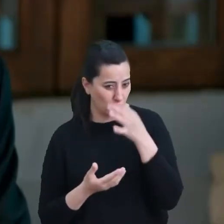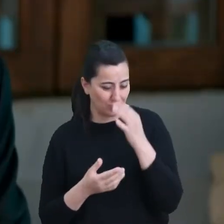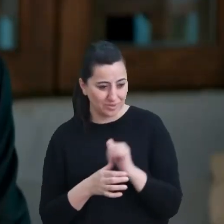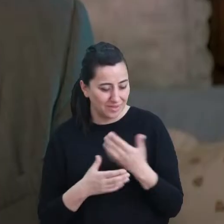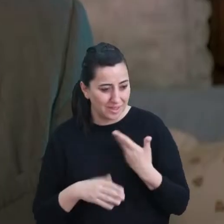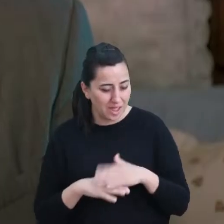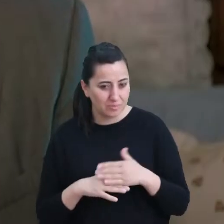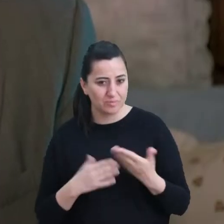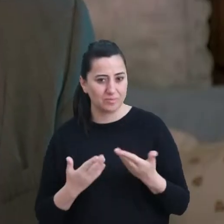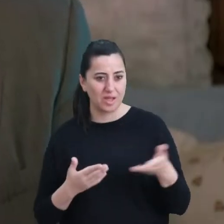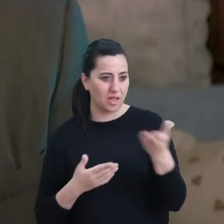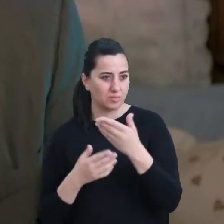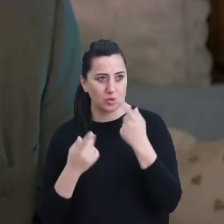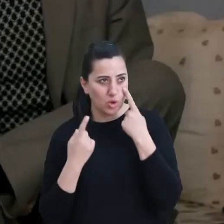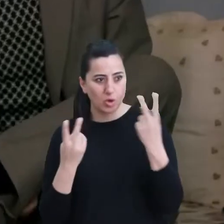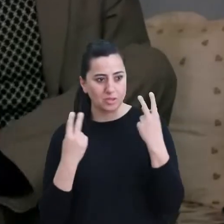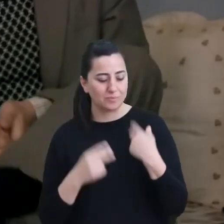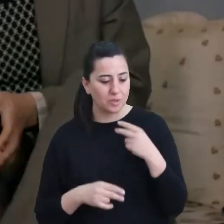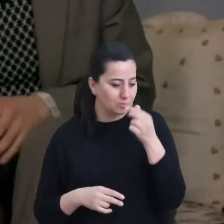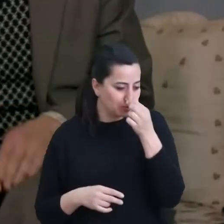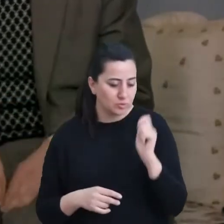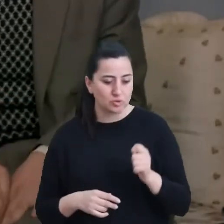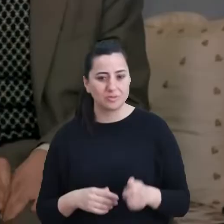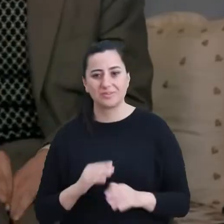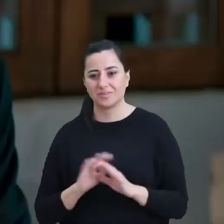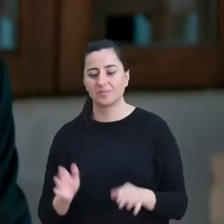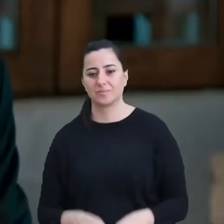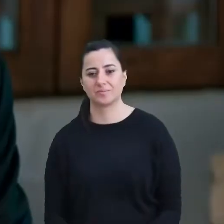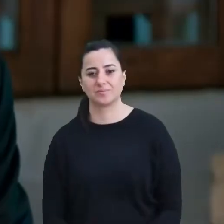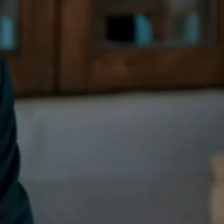mı aldın lan be? Herkesin nasıl koklayayım? Tamam be.